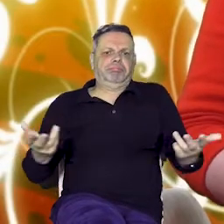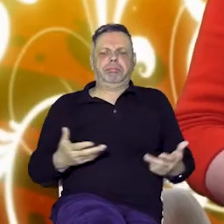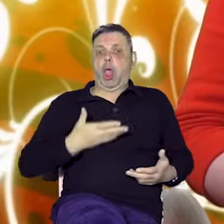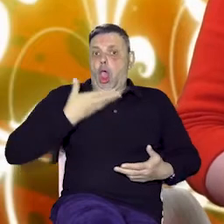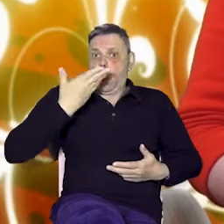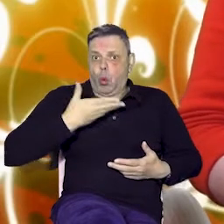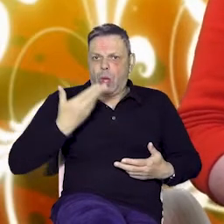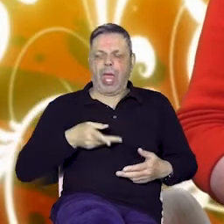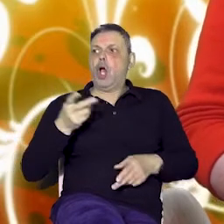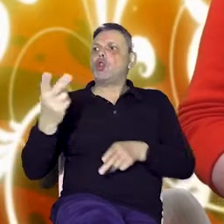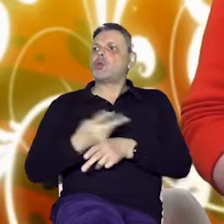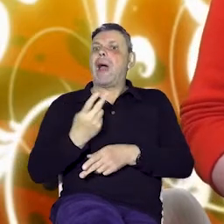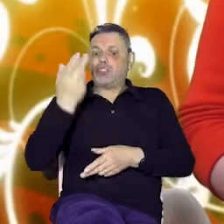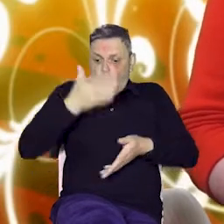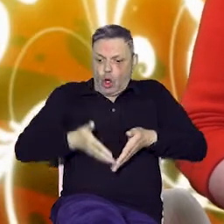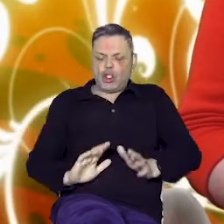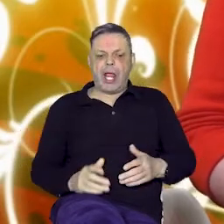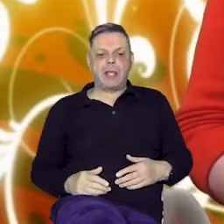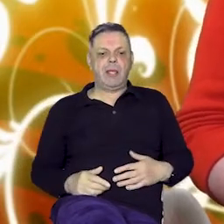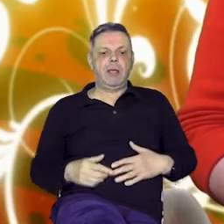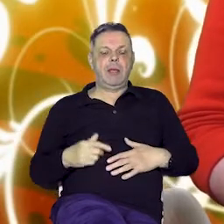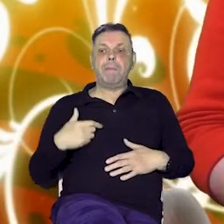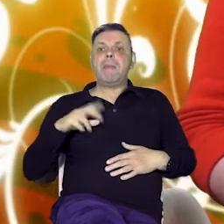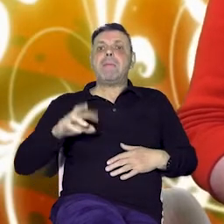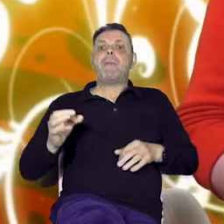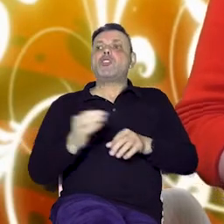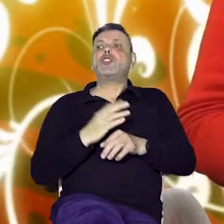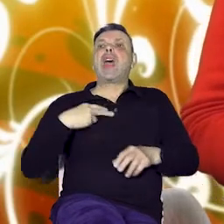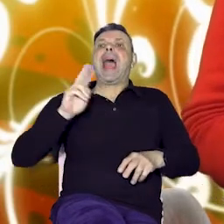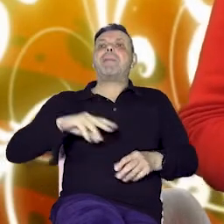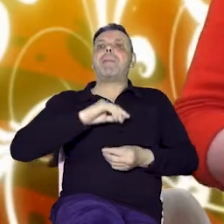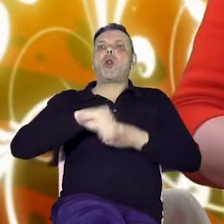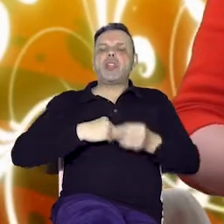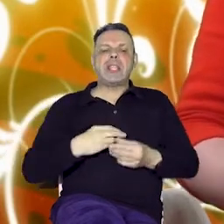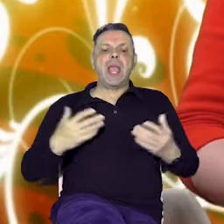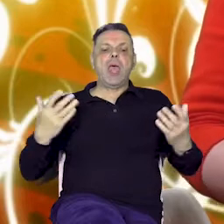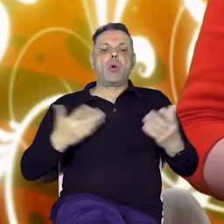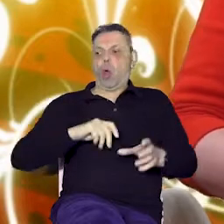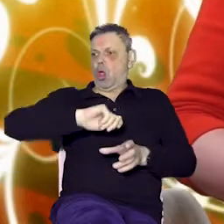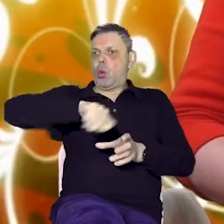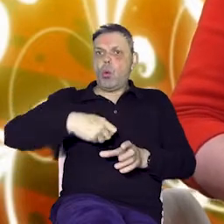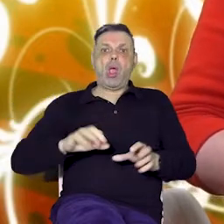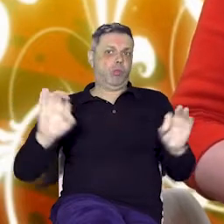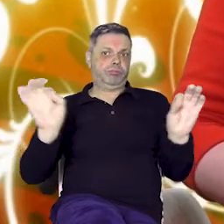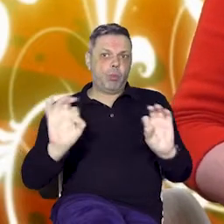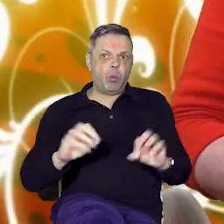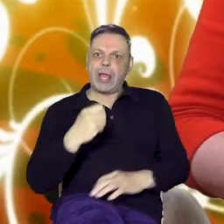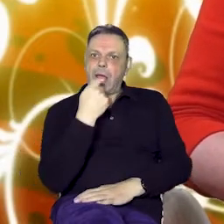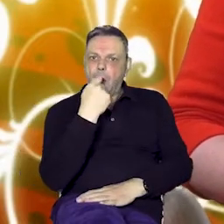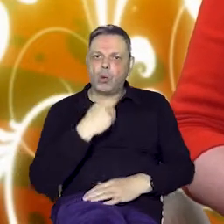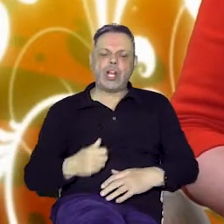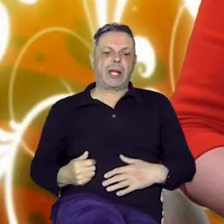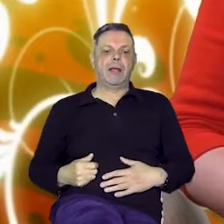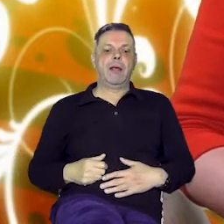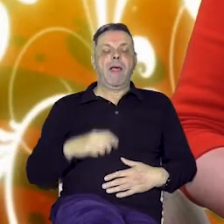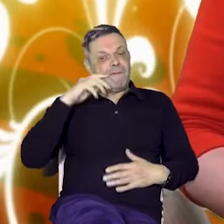to su navikli od kada su se rodili. No ja imam tu sreću da imam roditelje koji skuhaju, koji prirede. Vjerujte da bi